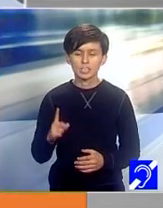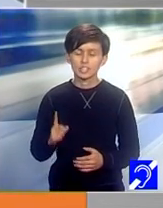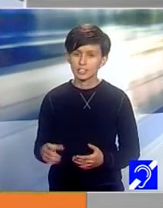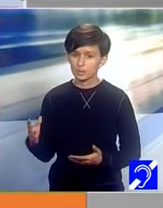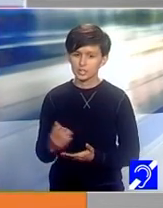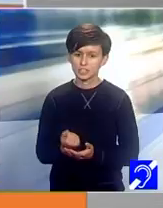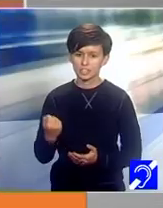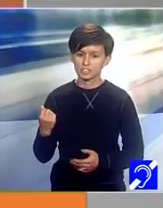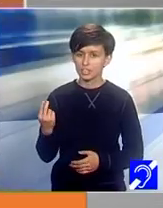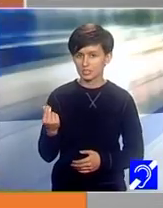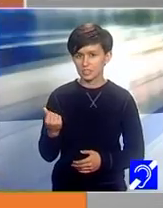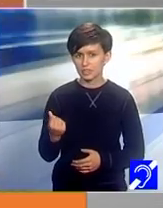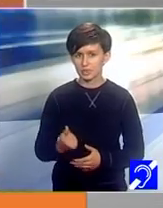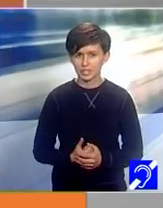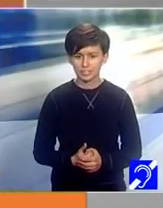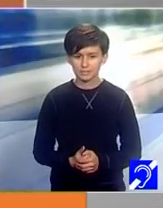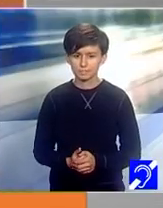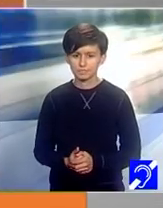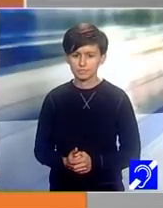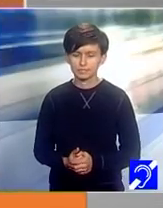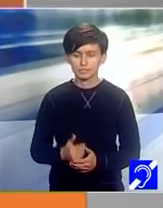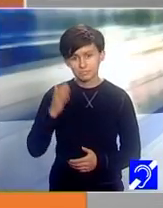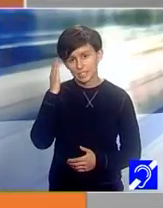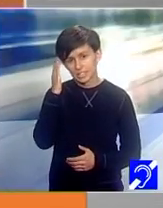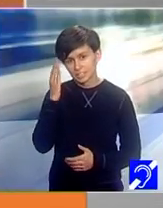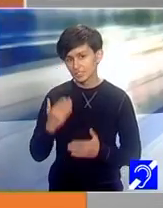corect. Ați învățat ceva nou?